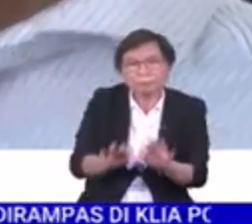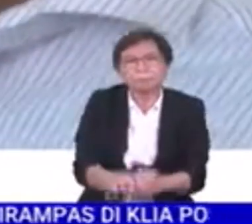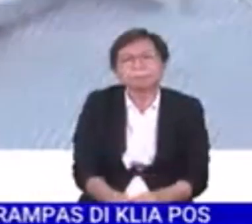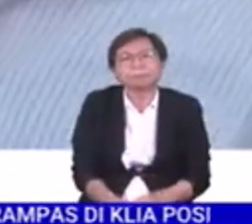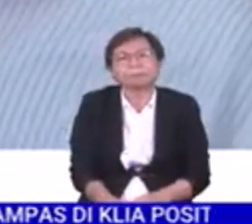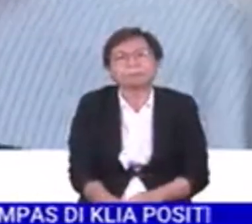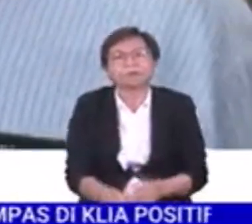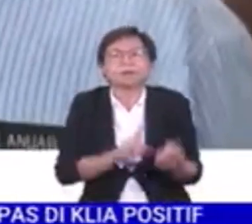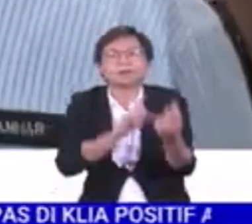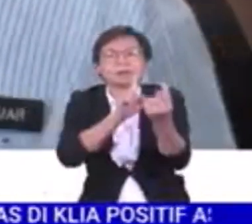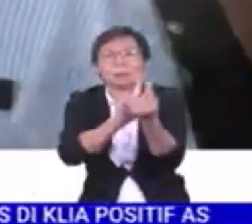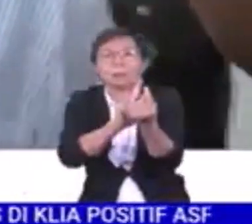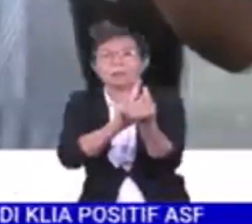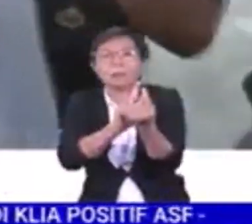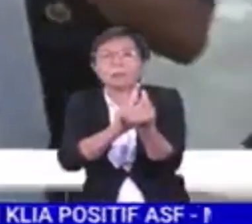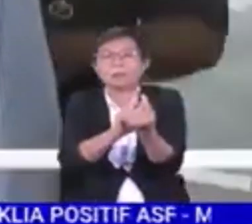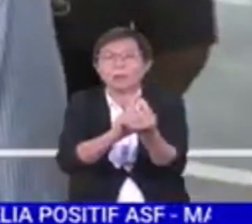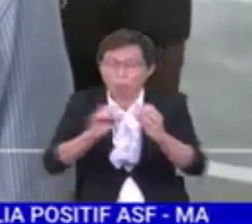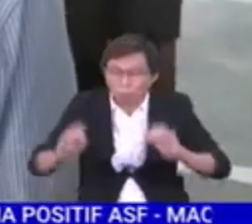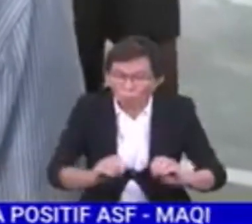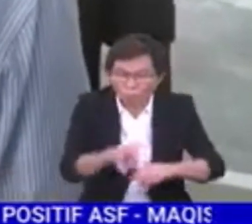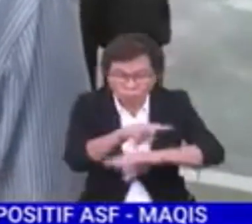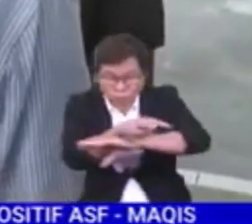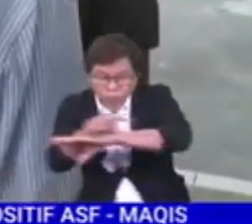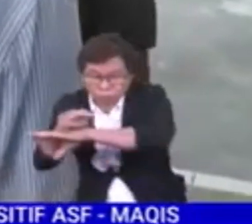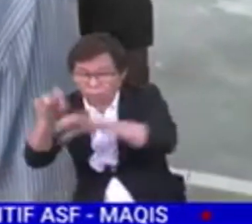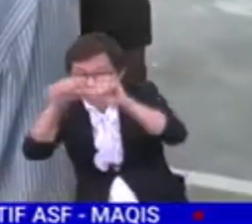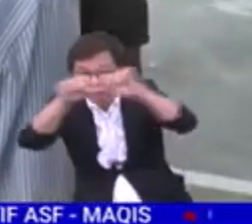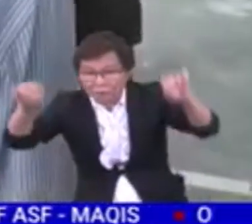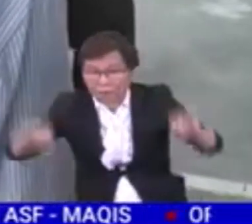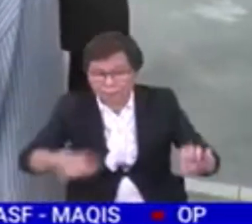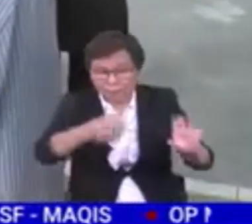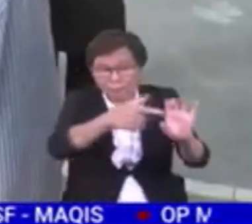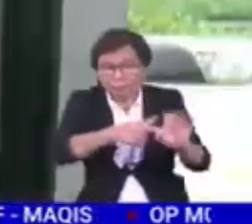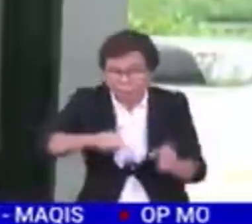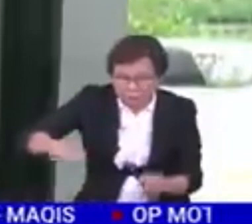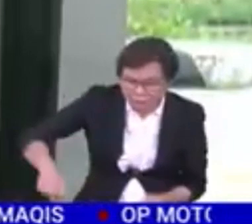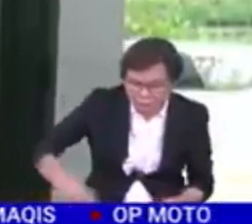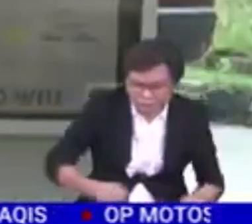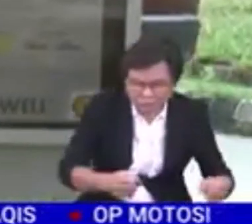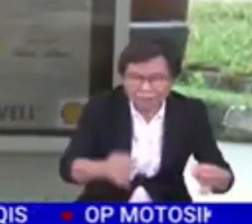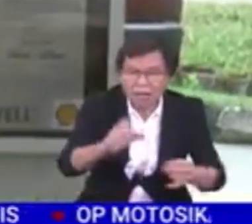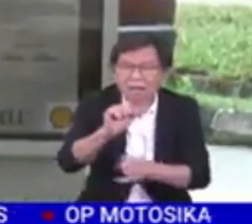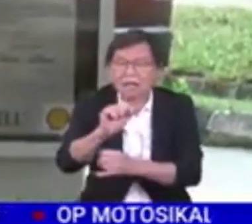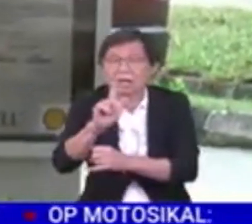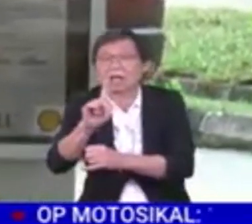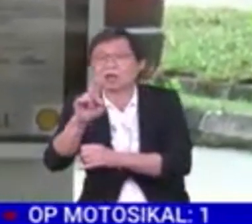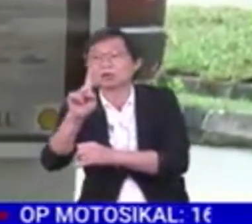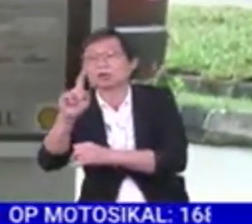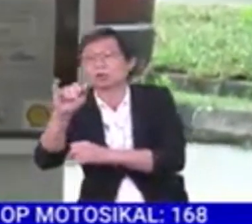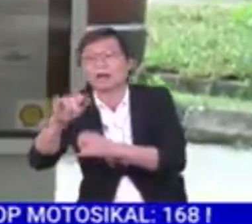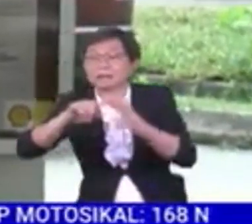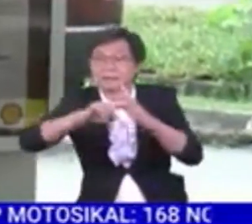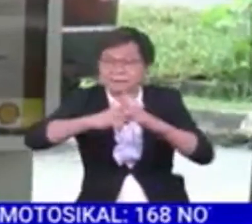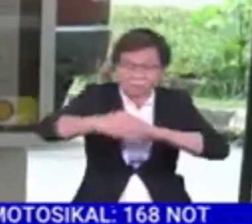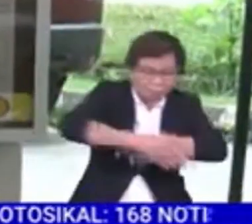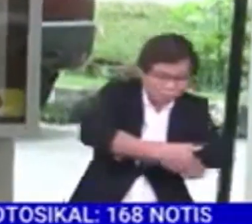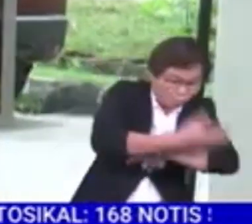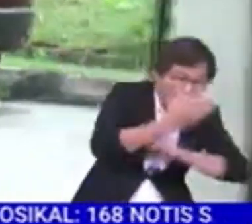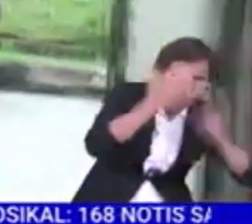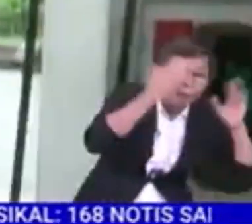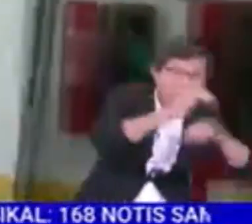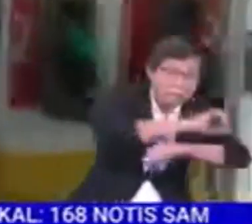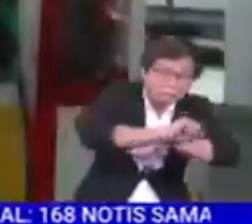beliau ditemui selepas operasi pemantauan Seminyak di jalan skudai Johor Baru sejak pembukaan kepada malaysia-singapura